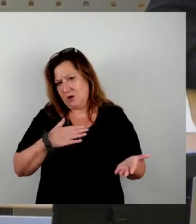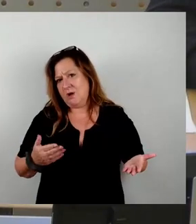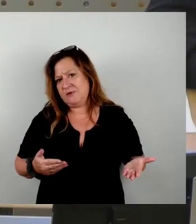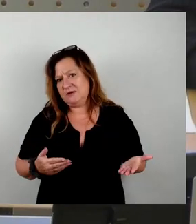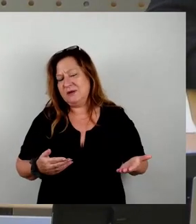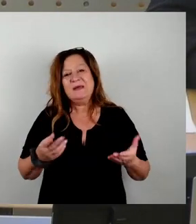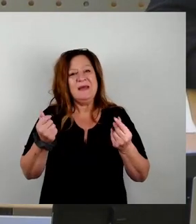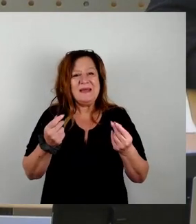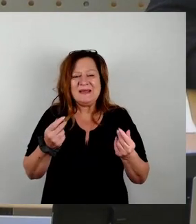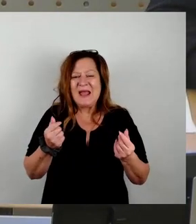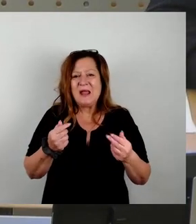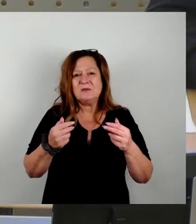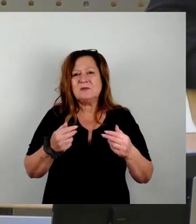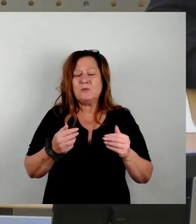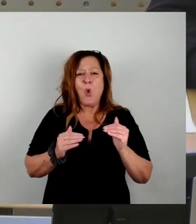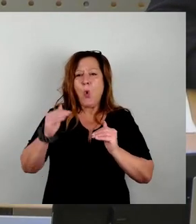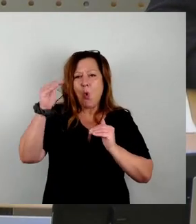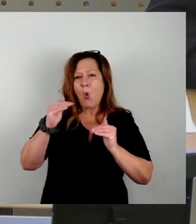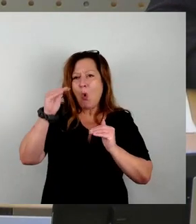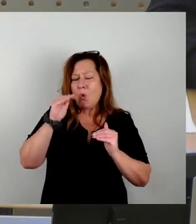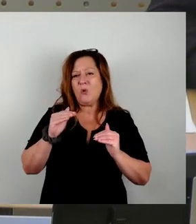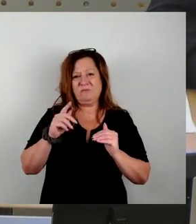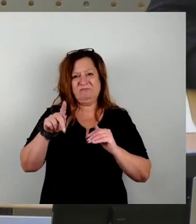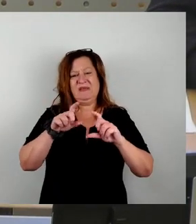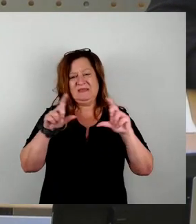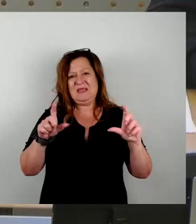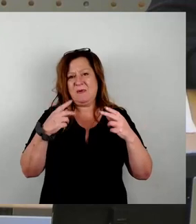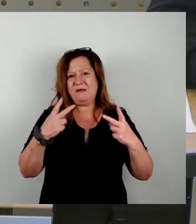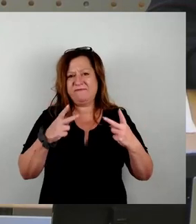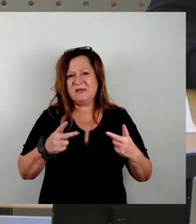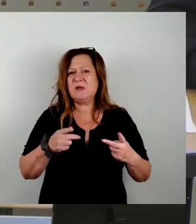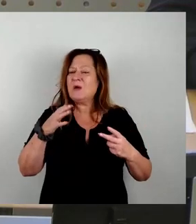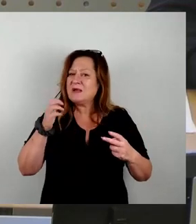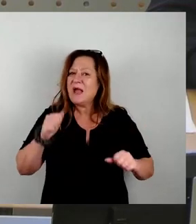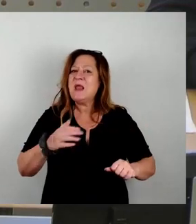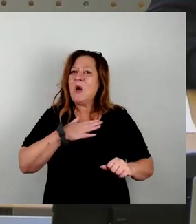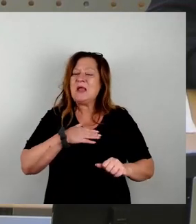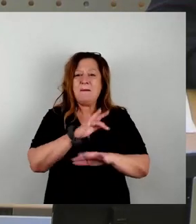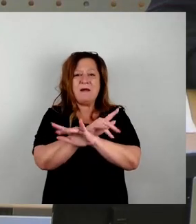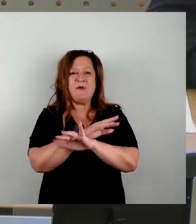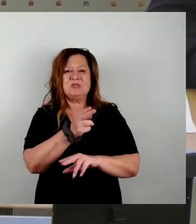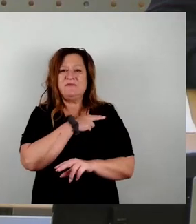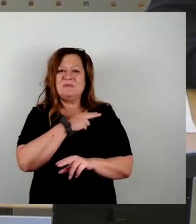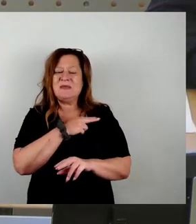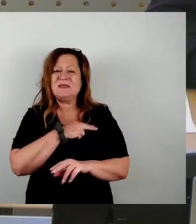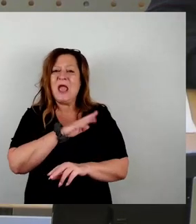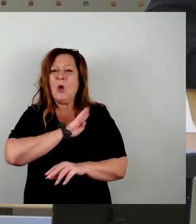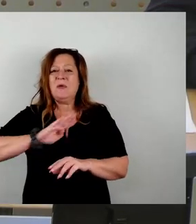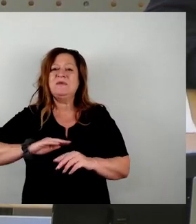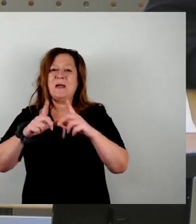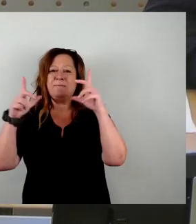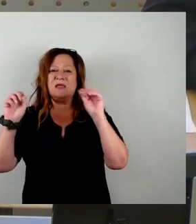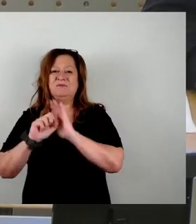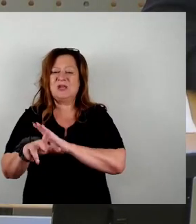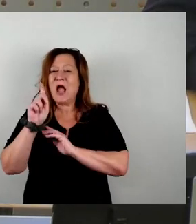wir hier gerade diskutieren. Und da, ich sag mal so, da können wir gerne nochmal dem Wirtschaftsministerium in Sachsen einen Brief schicken. Ich glaube, das wird an der ganzen